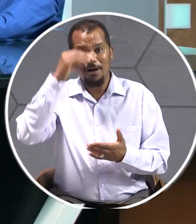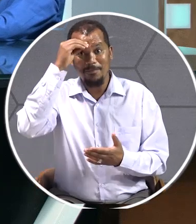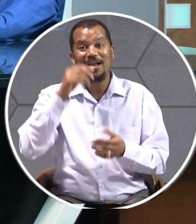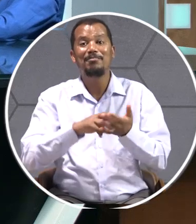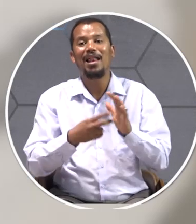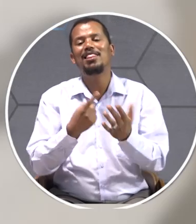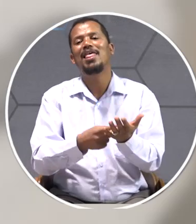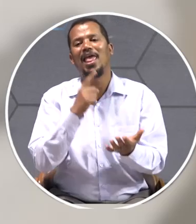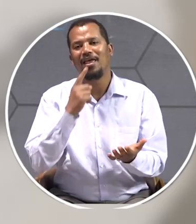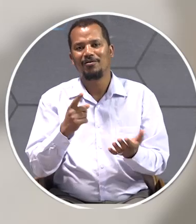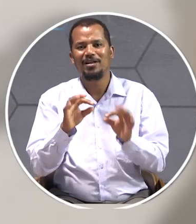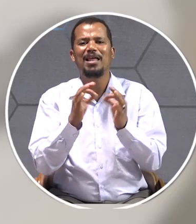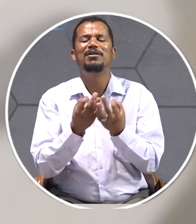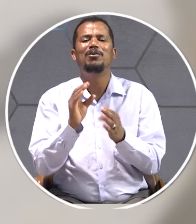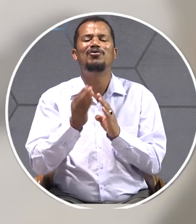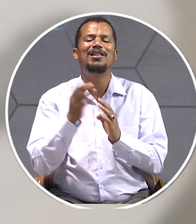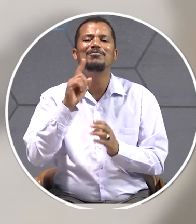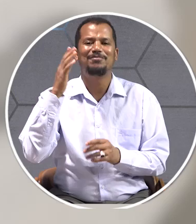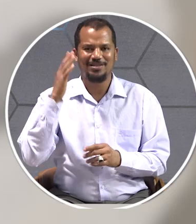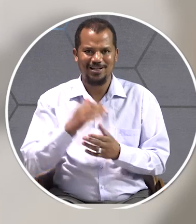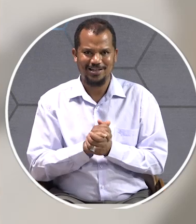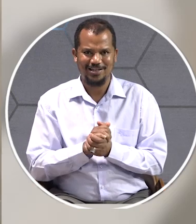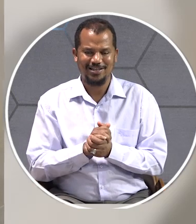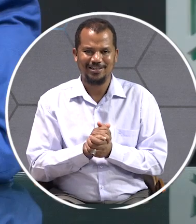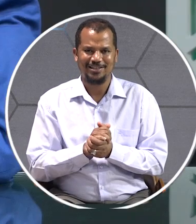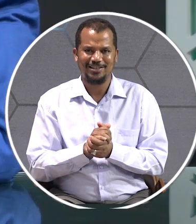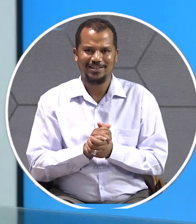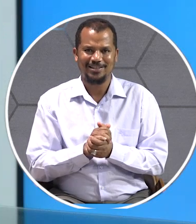ነው የሚሆነው። የቤተሰብ ሁኔታ ምን ይመስላል?